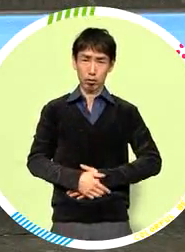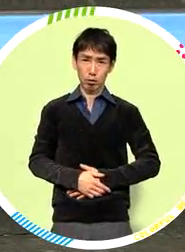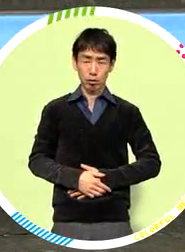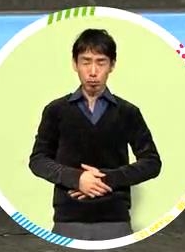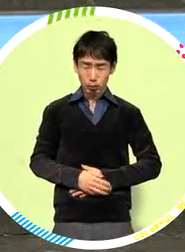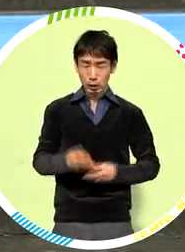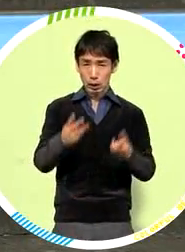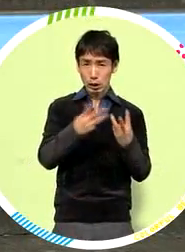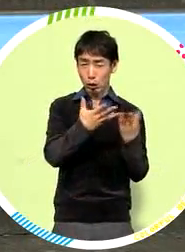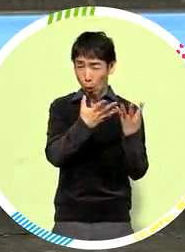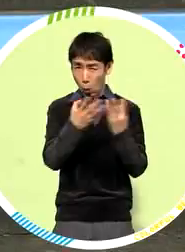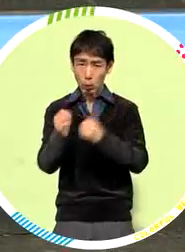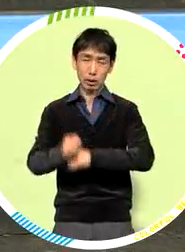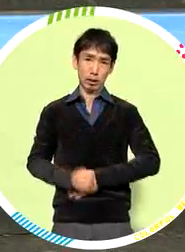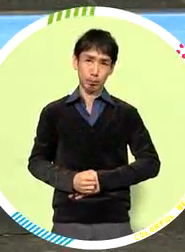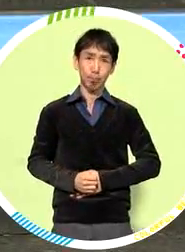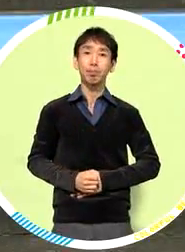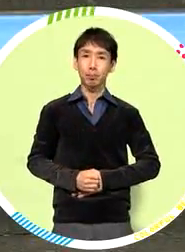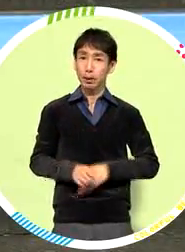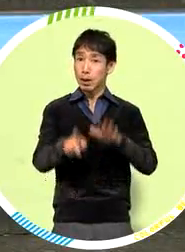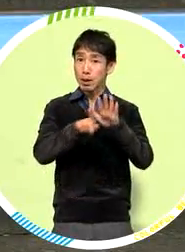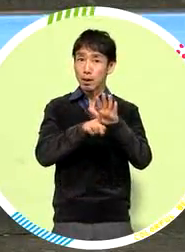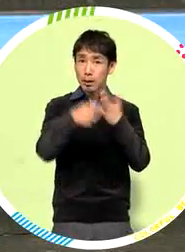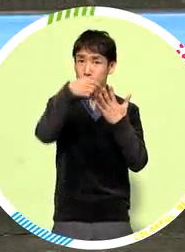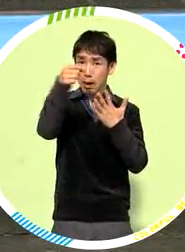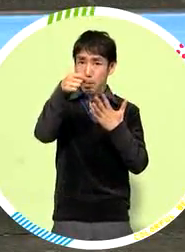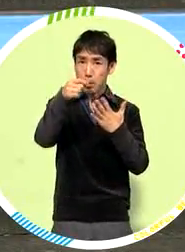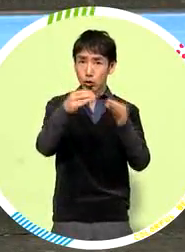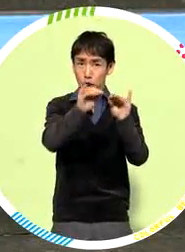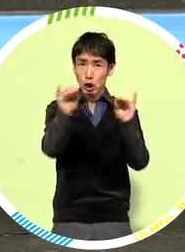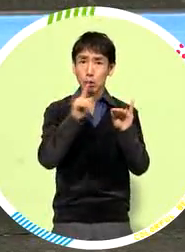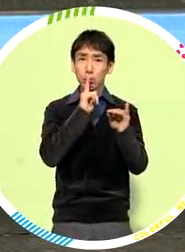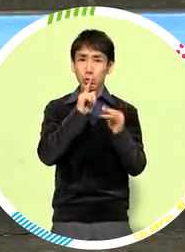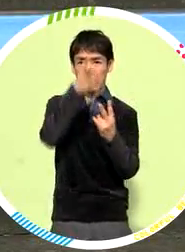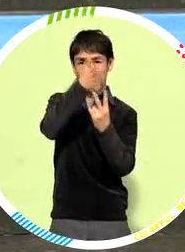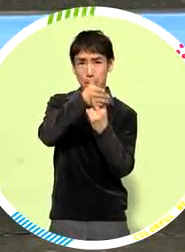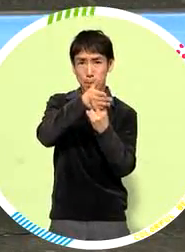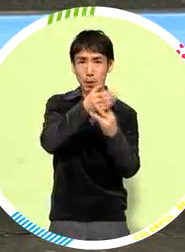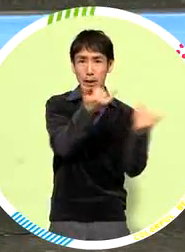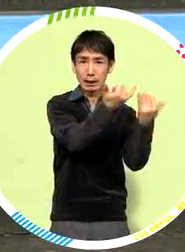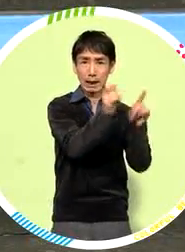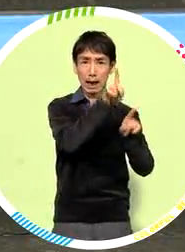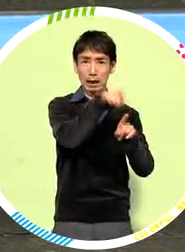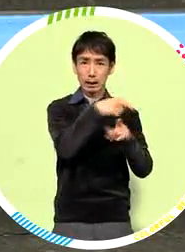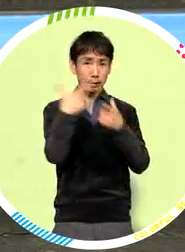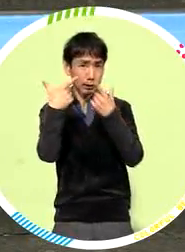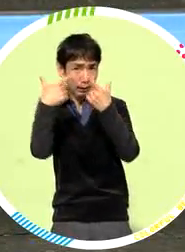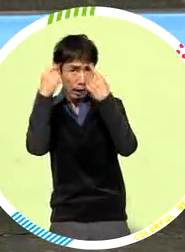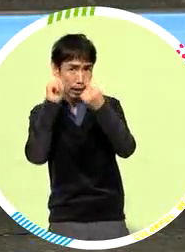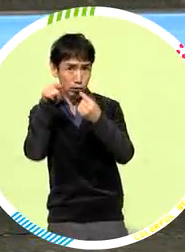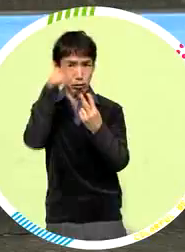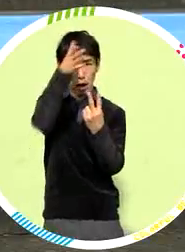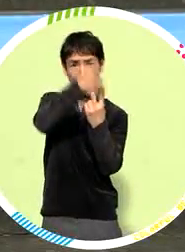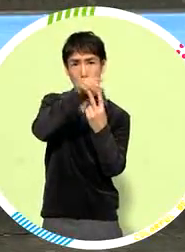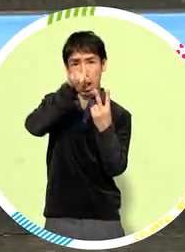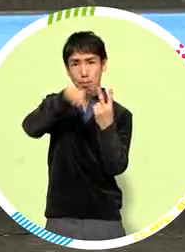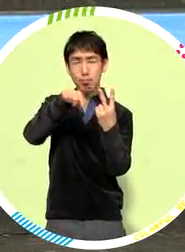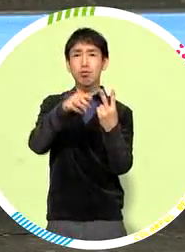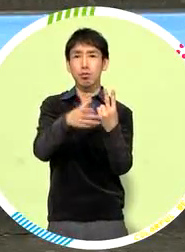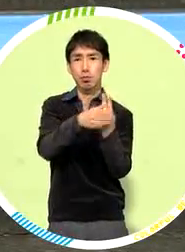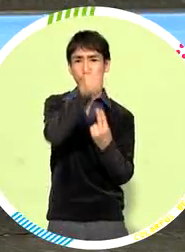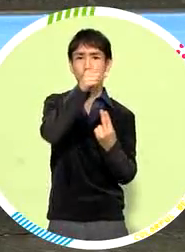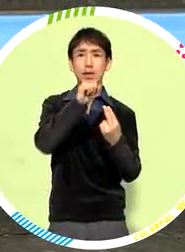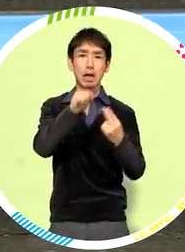ます。まあ、選抜チームということで社会人が半分と学生が半分、大学生が半分ということで今今年